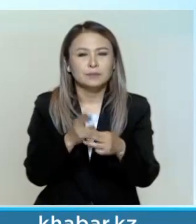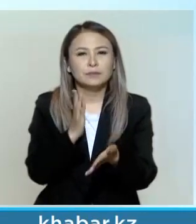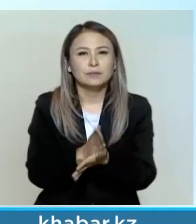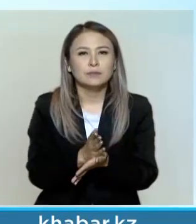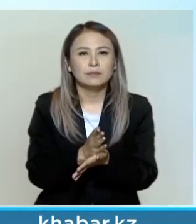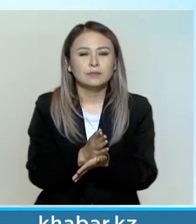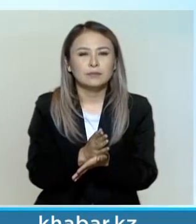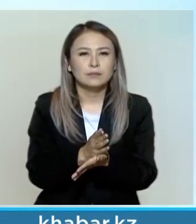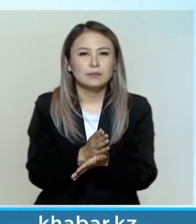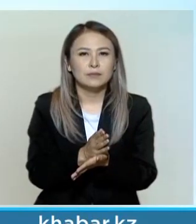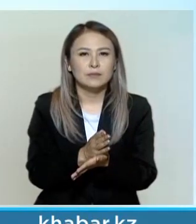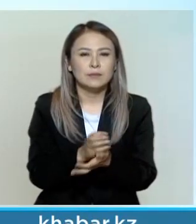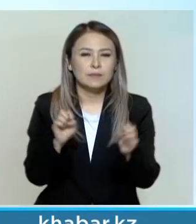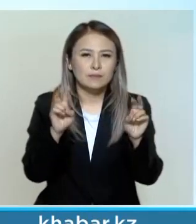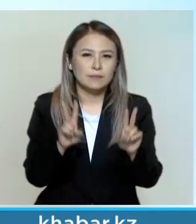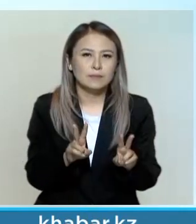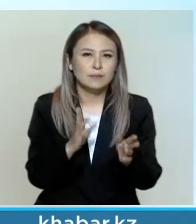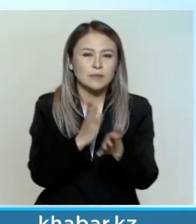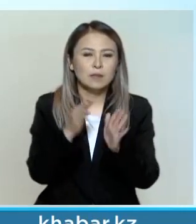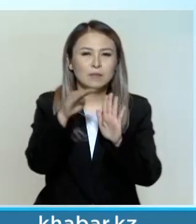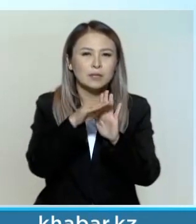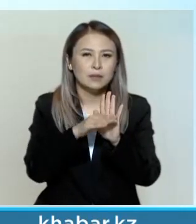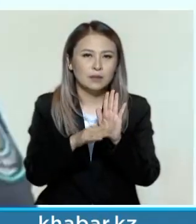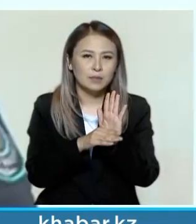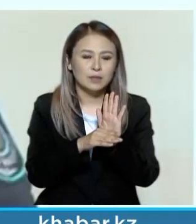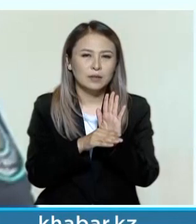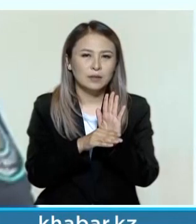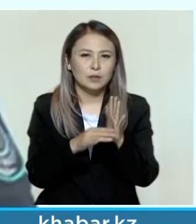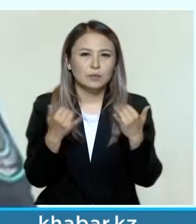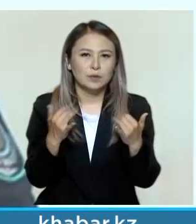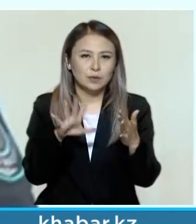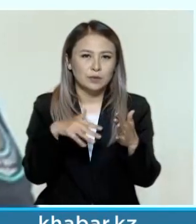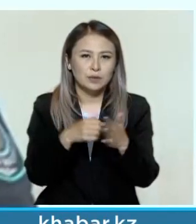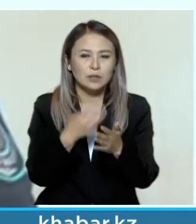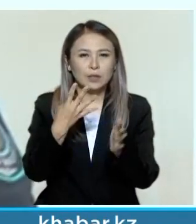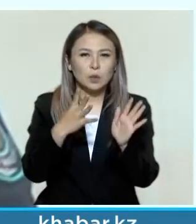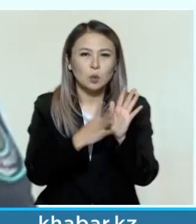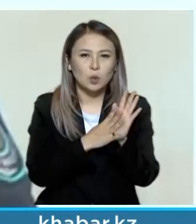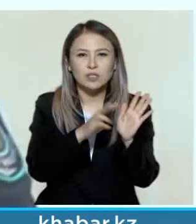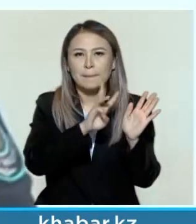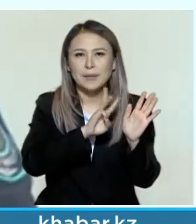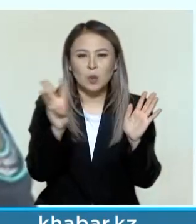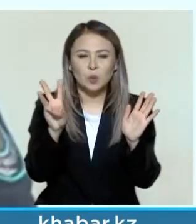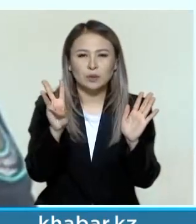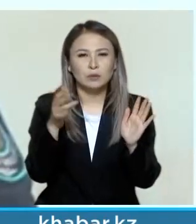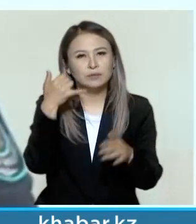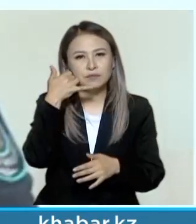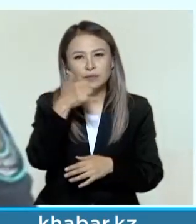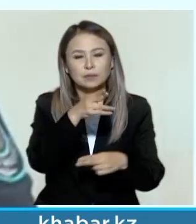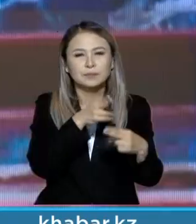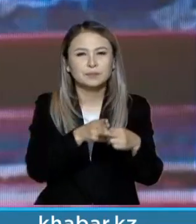жатыр. Бұған арнайы бағдарлама енгізілді. Бұл үшін бүгінгі күнге дейін 49 миллионнан астам қоңырау бұғатталды.